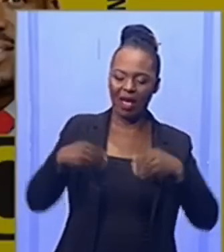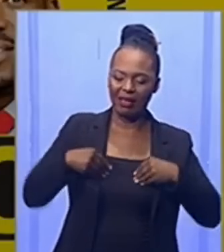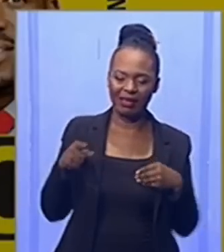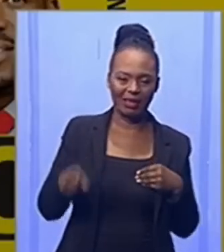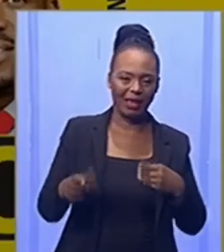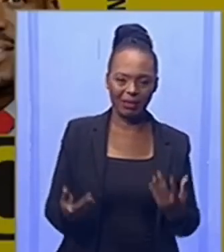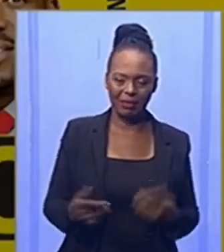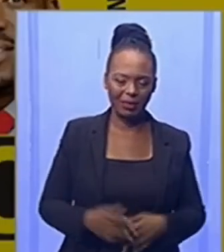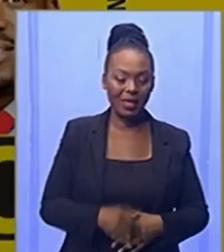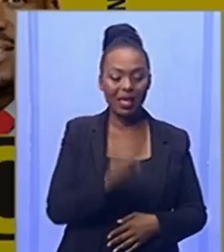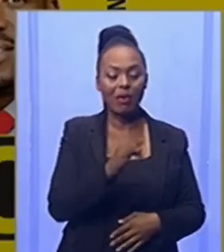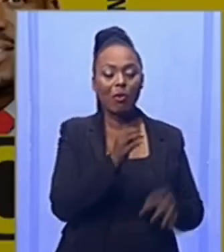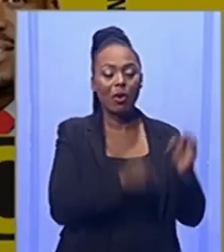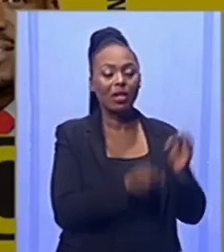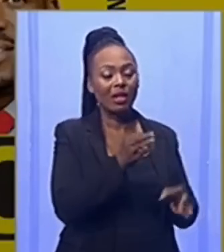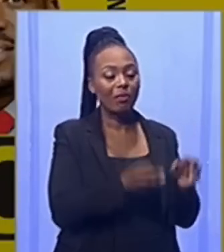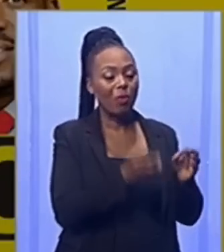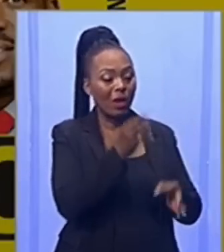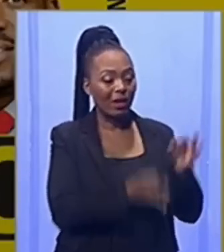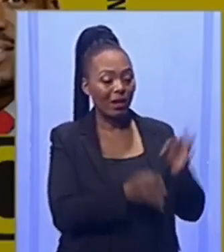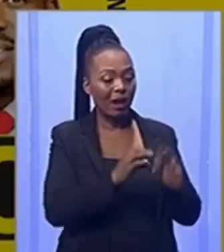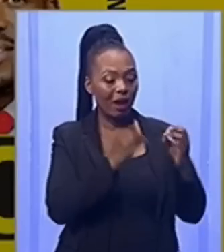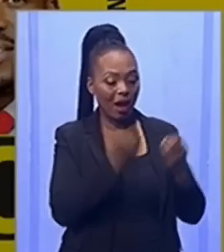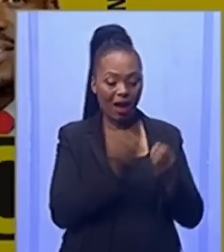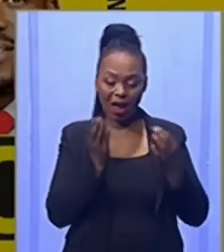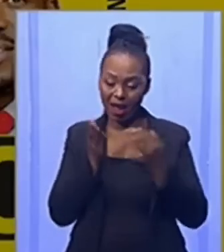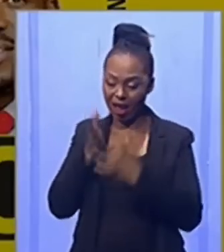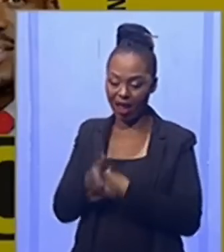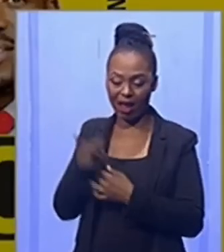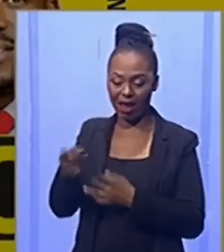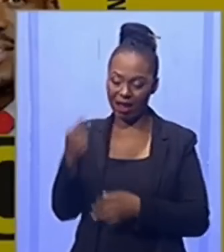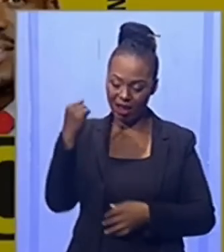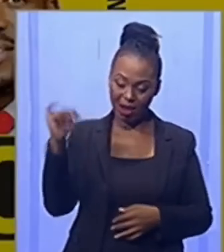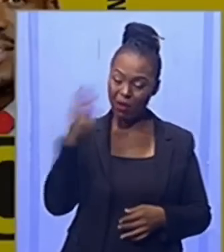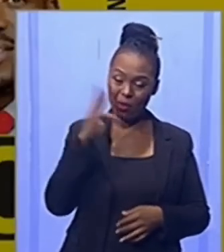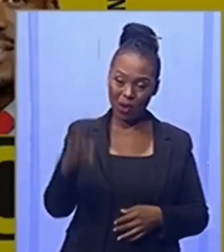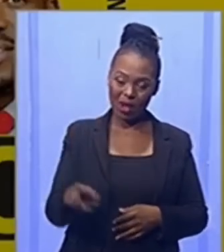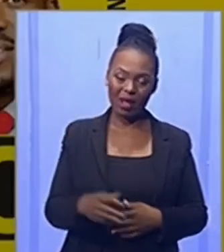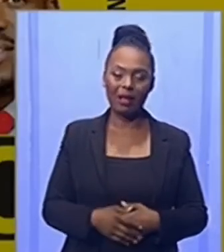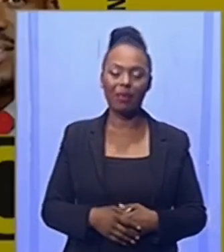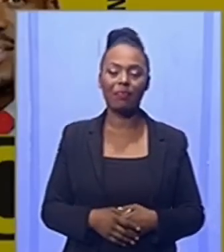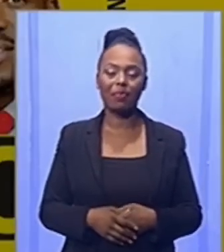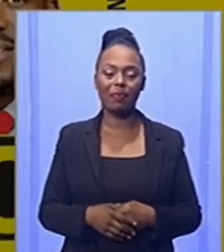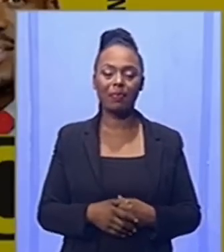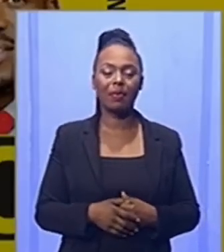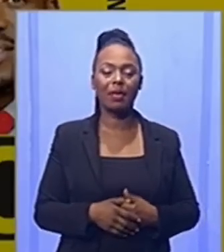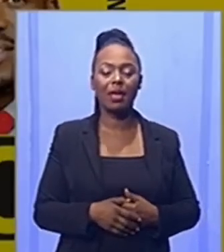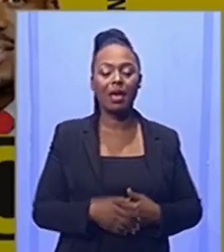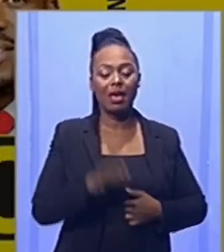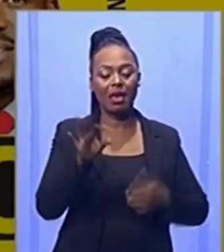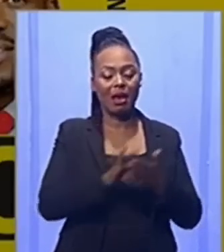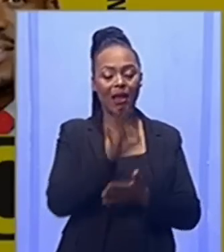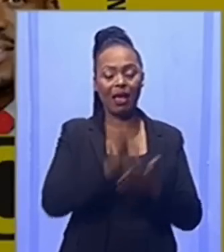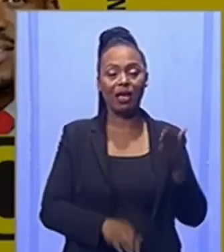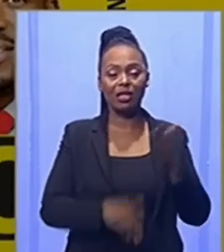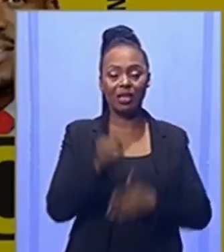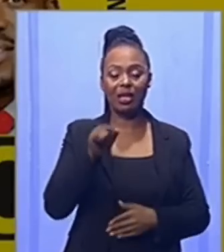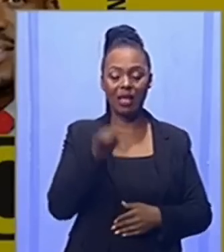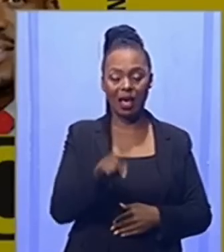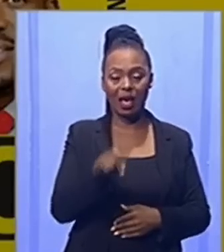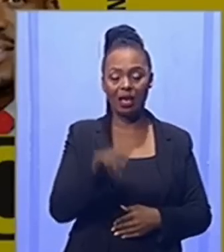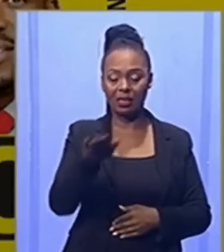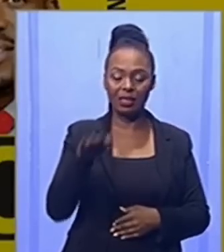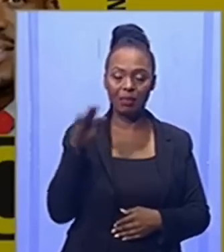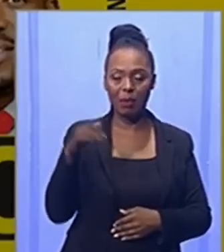dipolitiki e bushe naga ya Zimbabwe o latela nalane ya dikgetho tsa Zimbabwe tsena ke na le tshepo le tumela gore e tle ba dikgetho